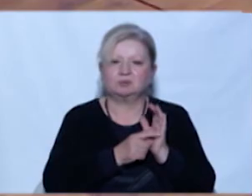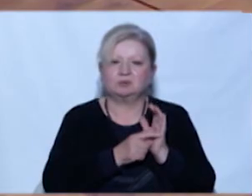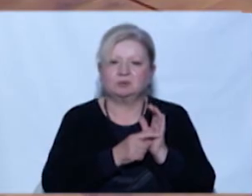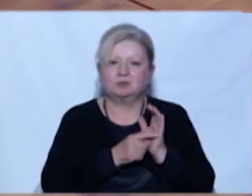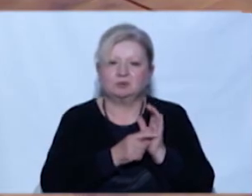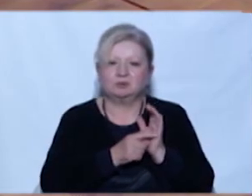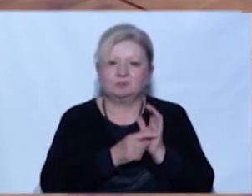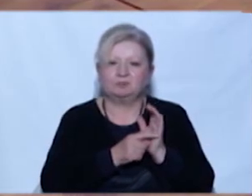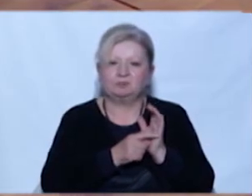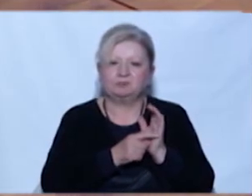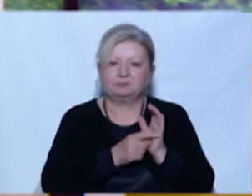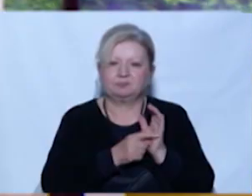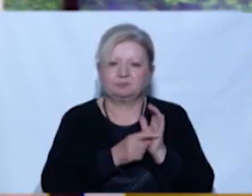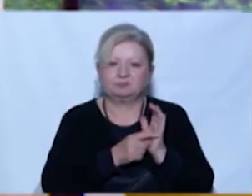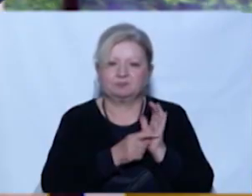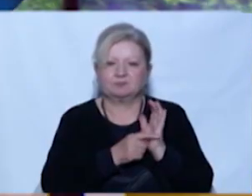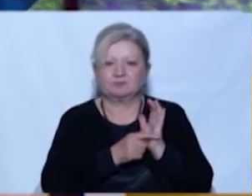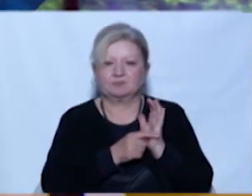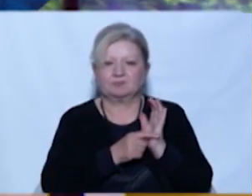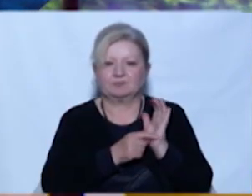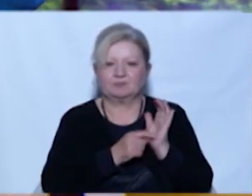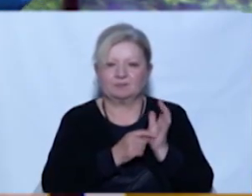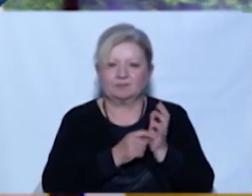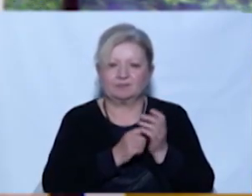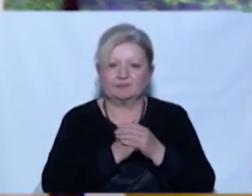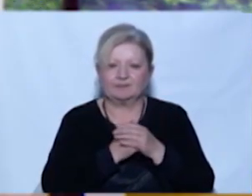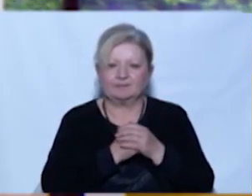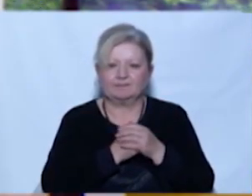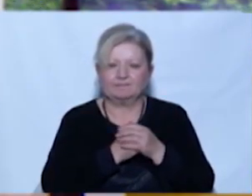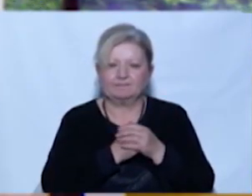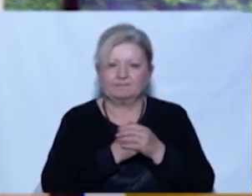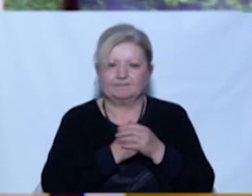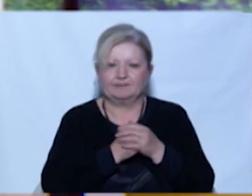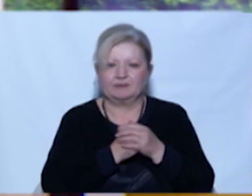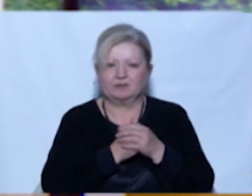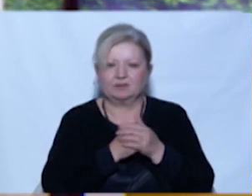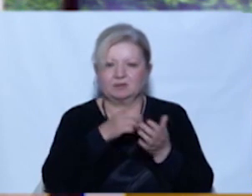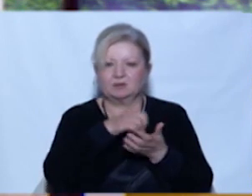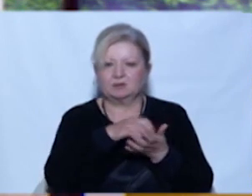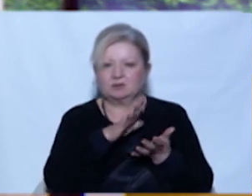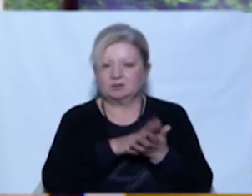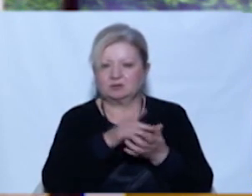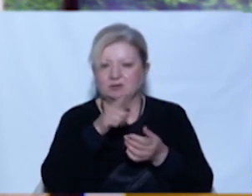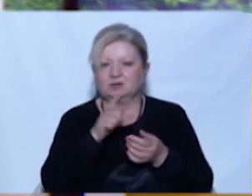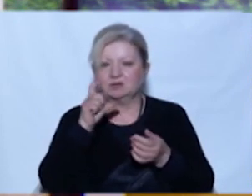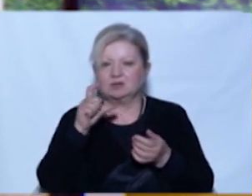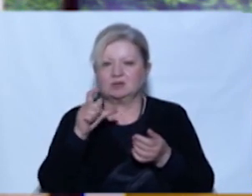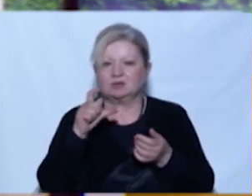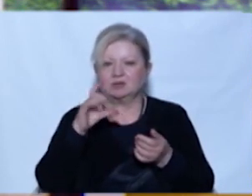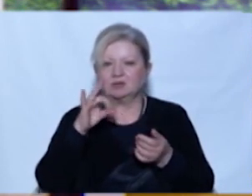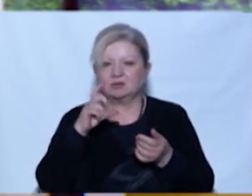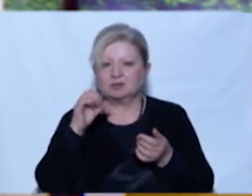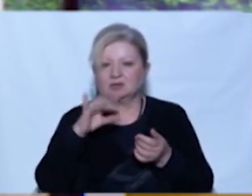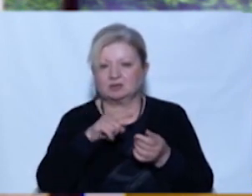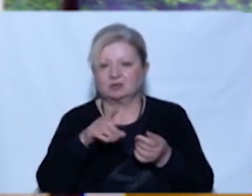რომ აღნიშნული იყო რომ ერეკლე სოლომონი მერთა